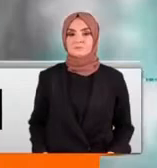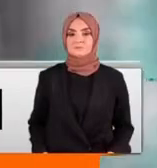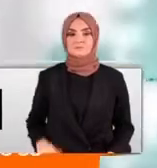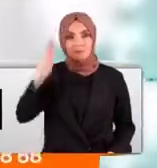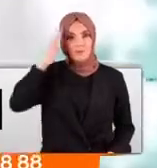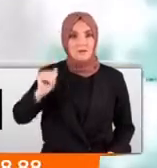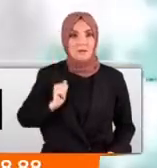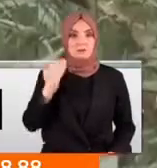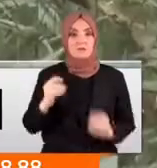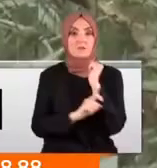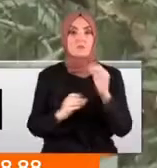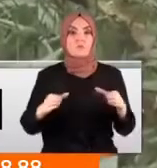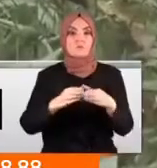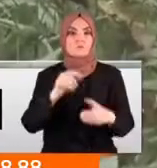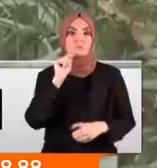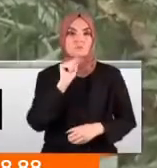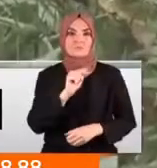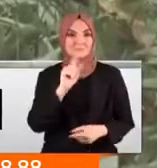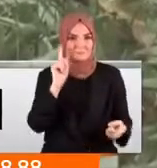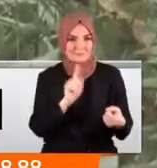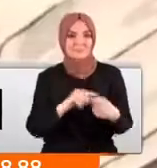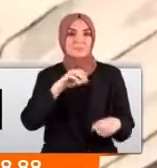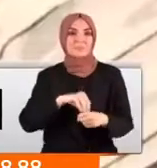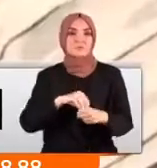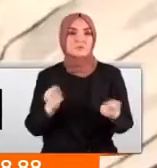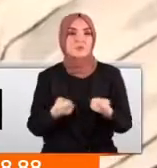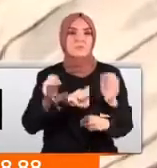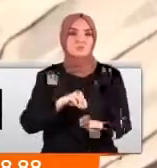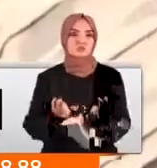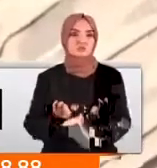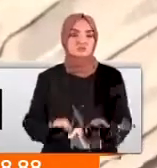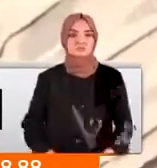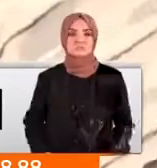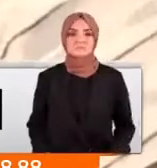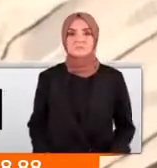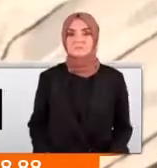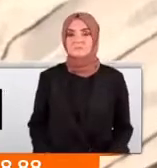Asker terör örgütünün kökünü kazımak için düğmeye bastı.